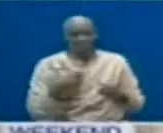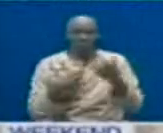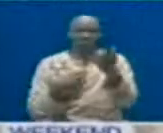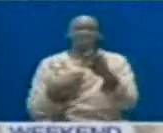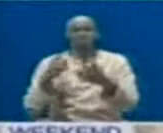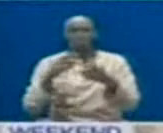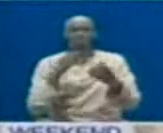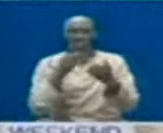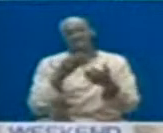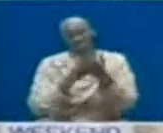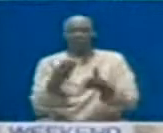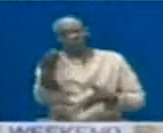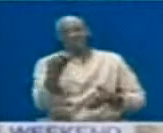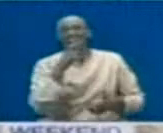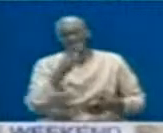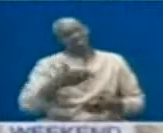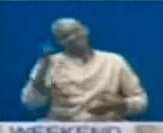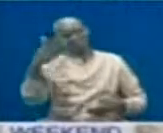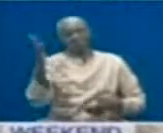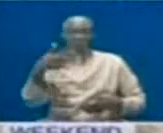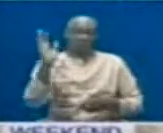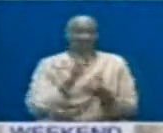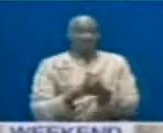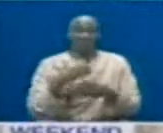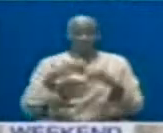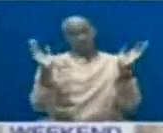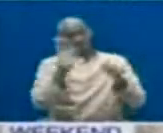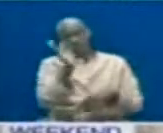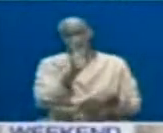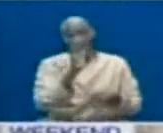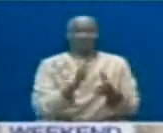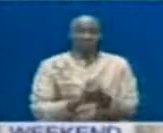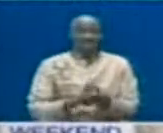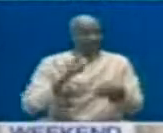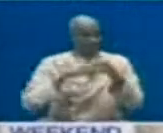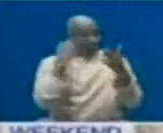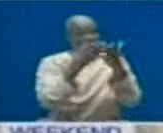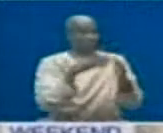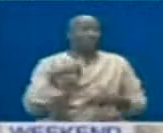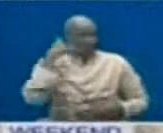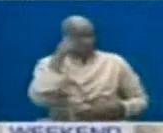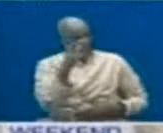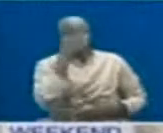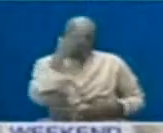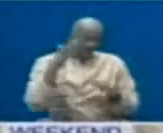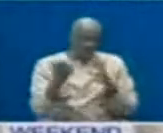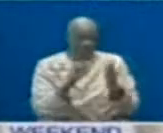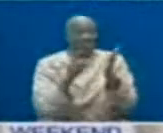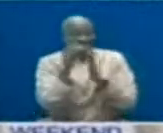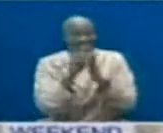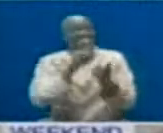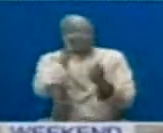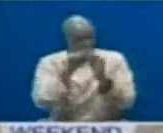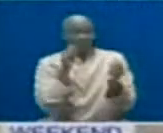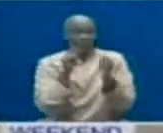akaniambia wewe utakula lunch, hatutakutana. Basi nikaambia wewe enda, ukifika home nitakupigia, alafu nitakwambia tarehe kamili yenye